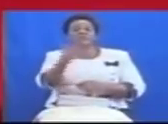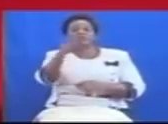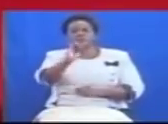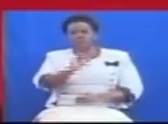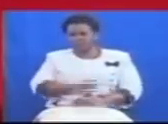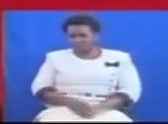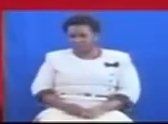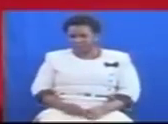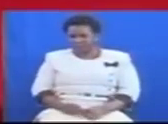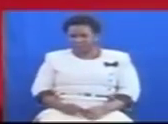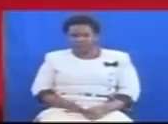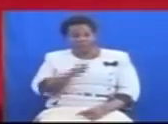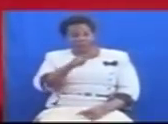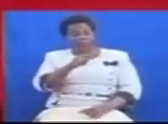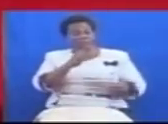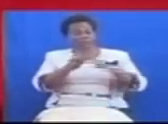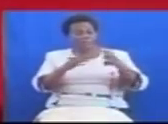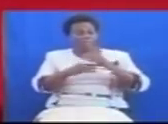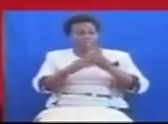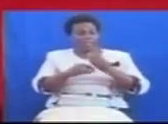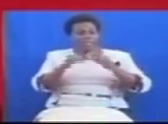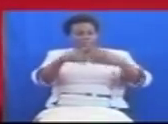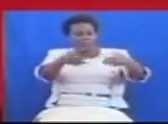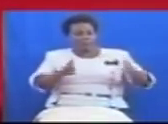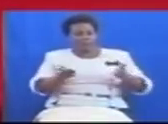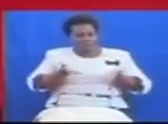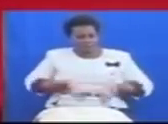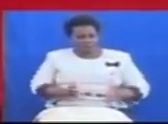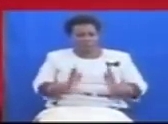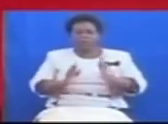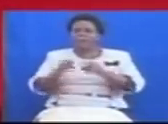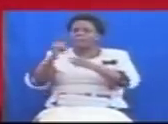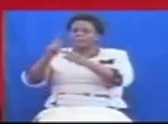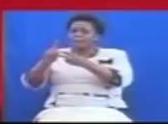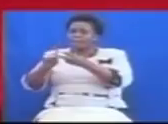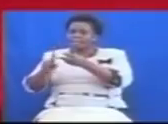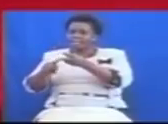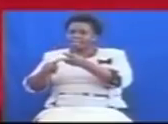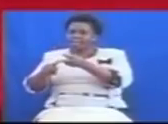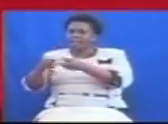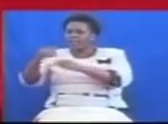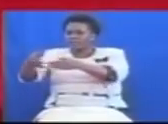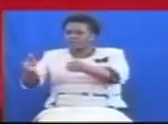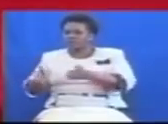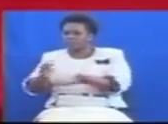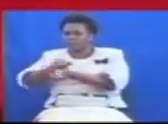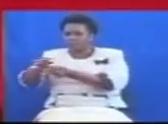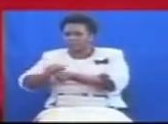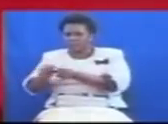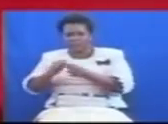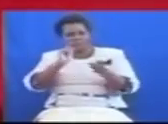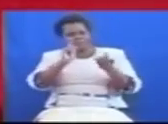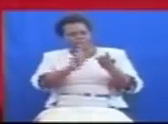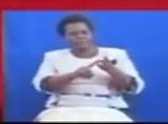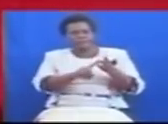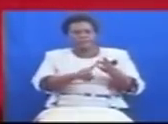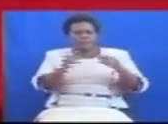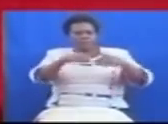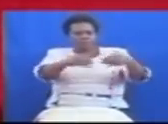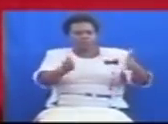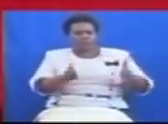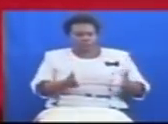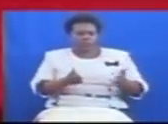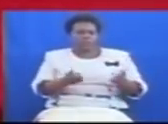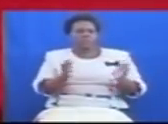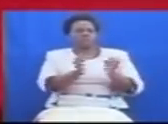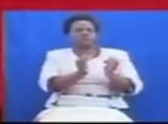maabara, jengo la uzazi, jengo la kufulia na jengo la kuhifadhia maiti. Mheshimiwa Spika, serikali itaendelea kutekeleza ujenzi wa miundombinu